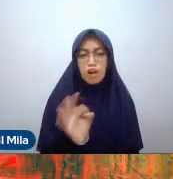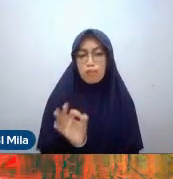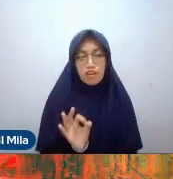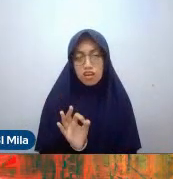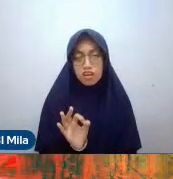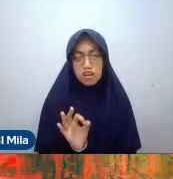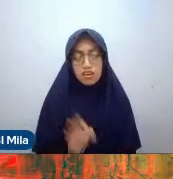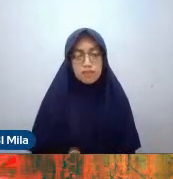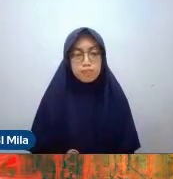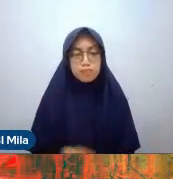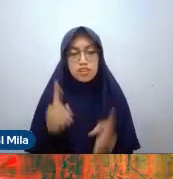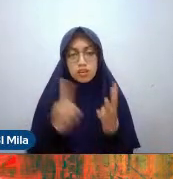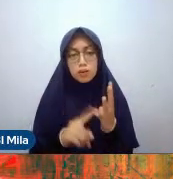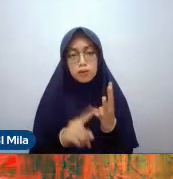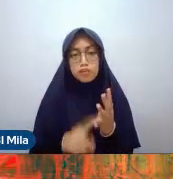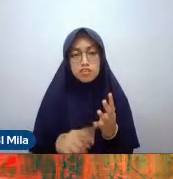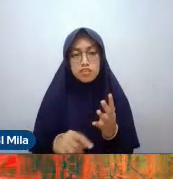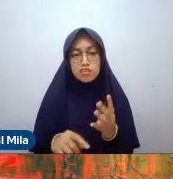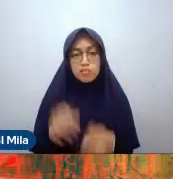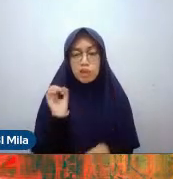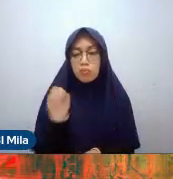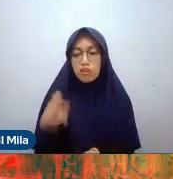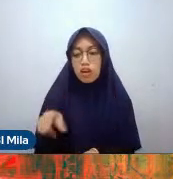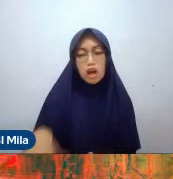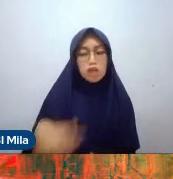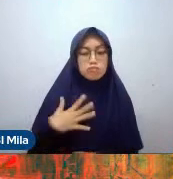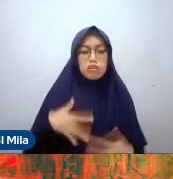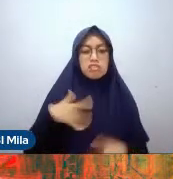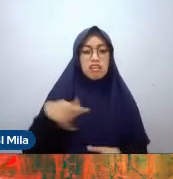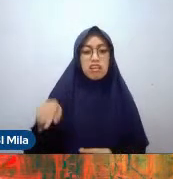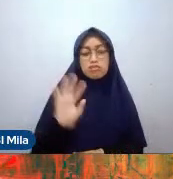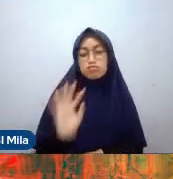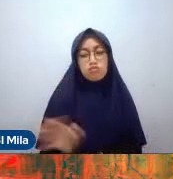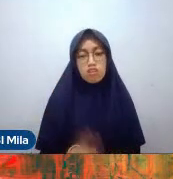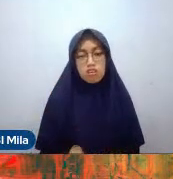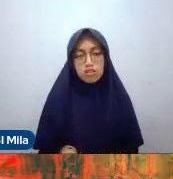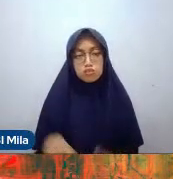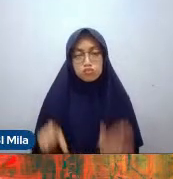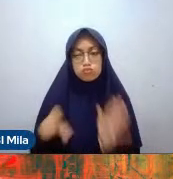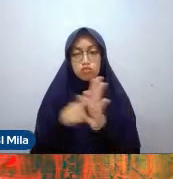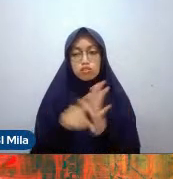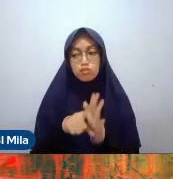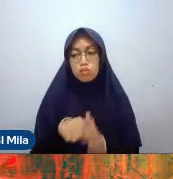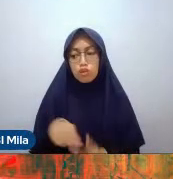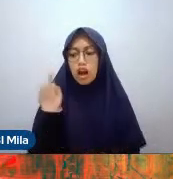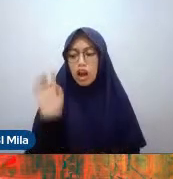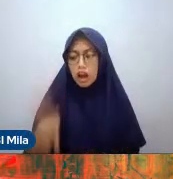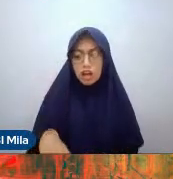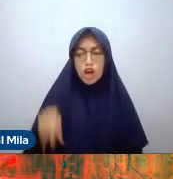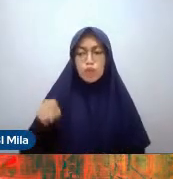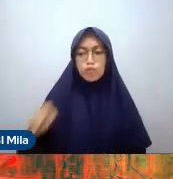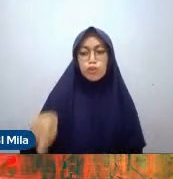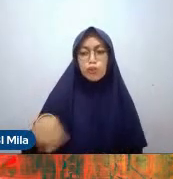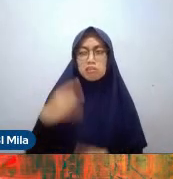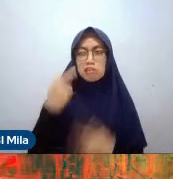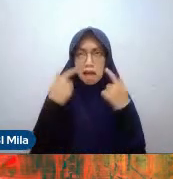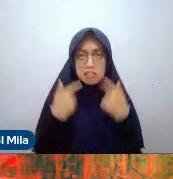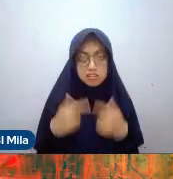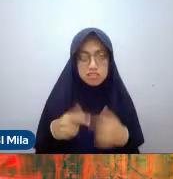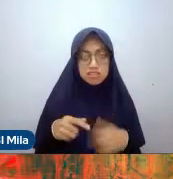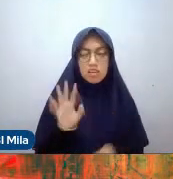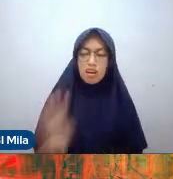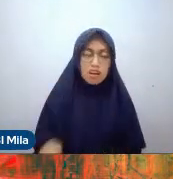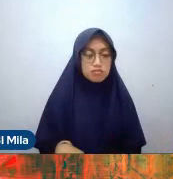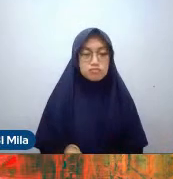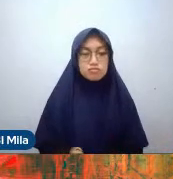kemudian meremehkan perasaan anak dan lain-lainnya. Jadi misalnya, gitu aja kok nangis gitu. Jadi hal-hal